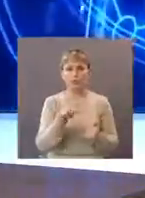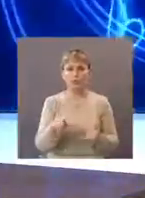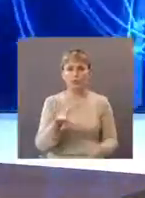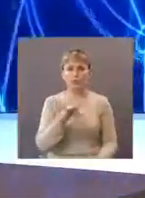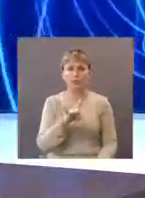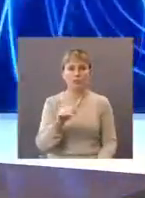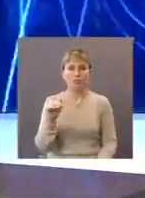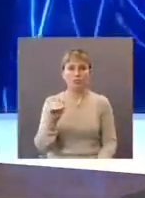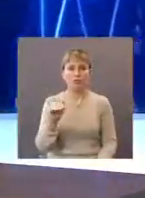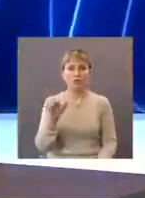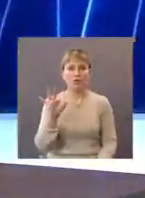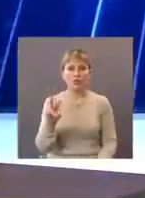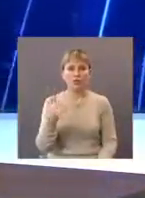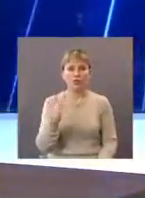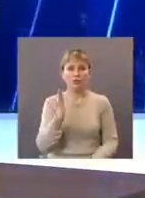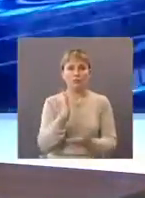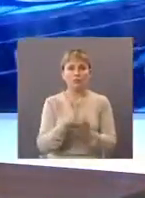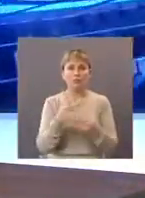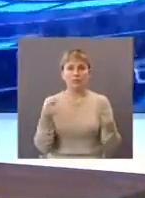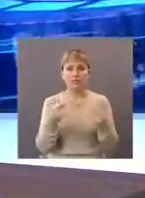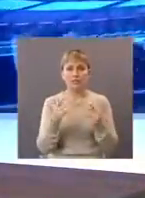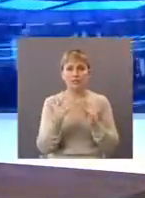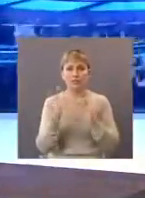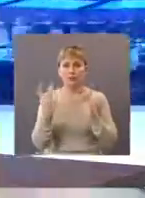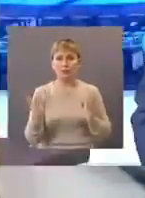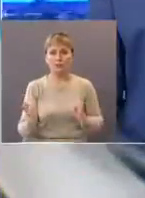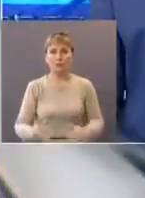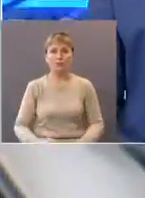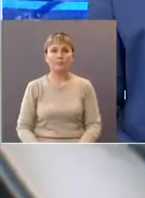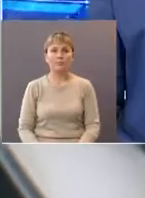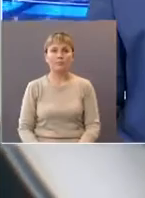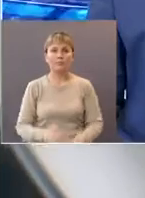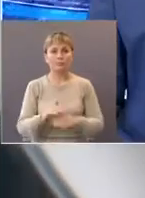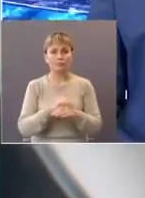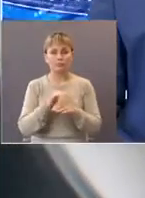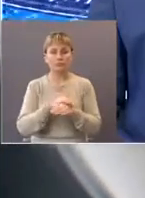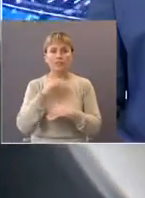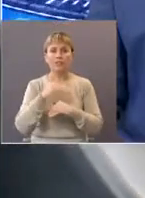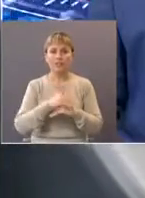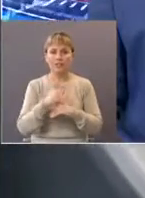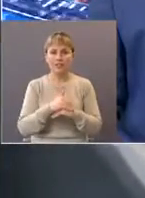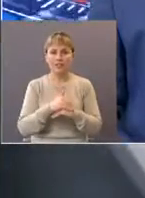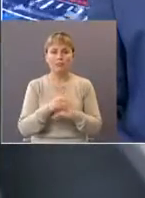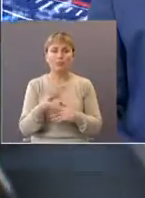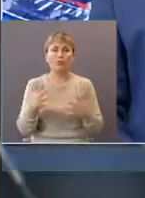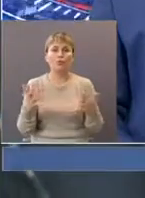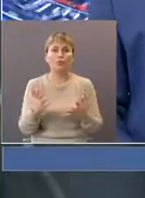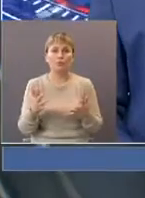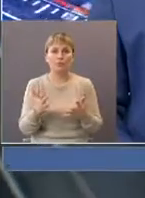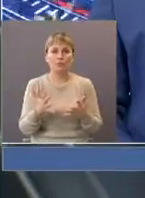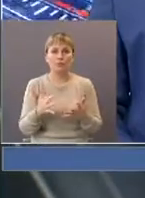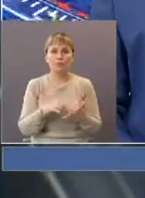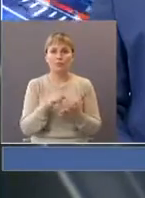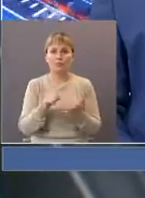Расула Жумала. Он выходит на прямую связь со студией «Телебашни». Добрый вечер, Расул. Итак, по какому сценарию, на